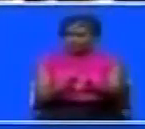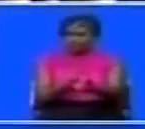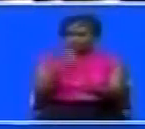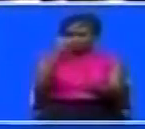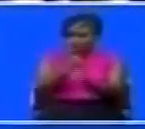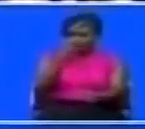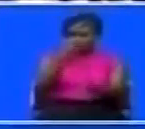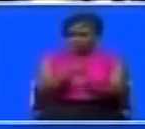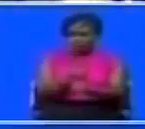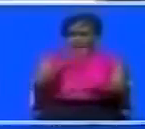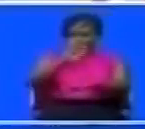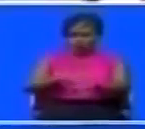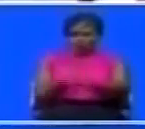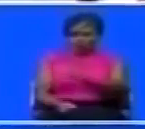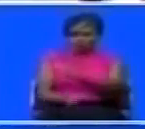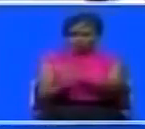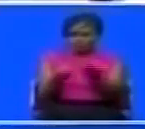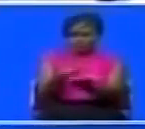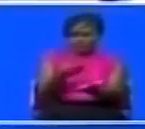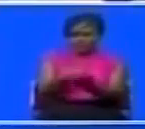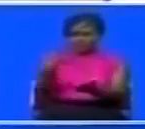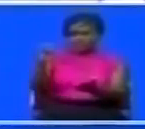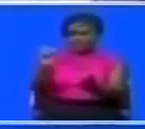serikali kuhusu fedha za mwaka wa